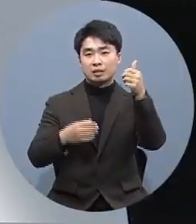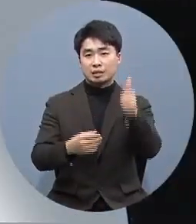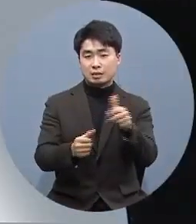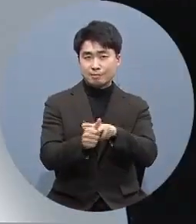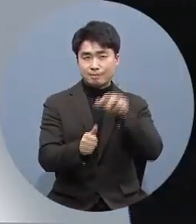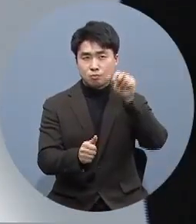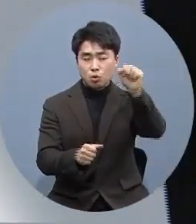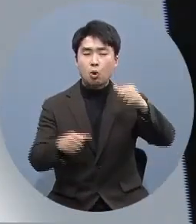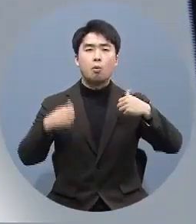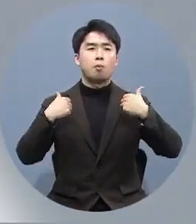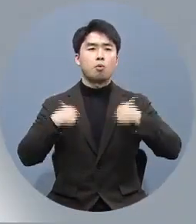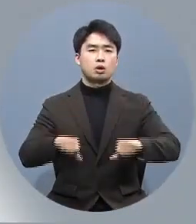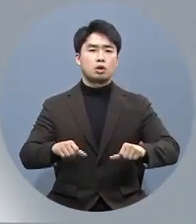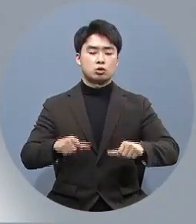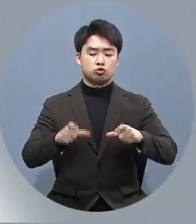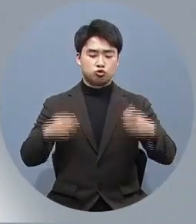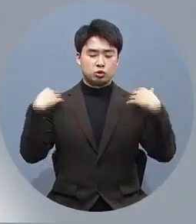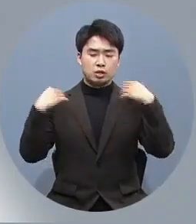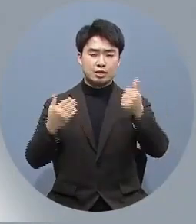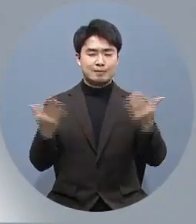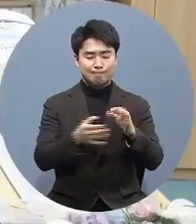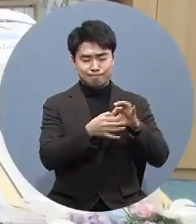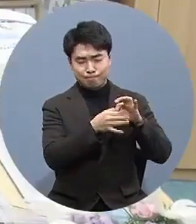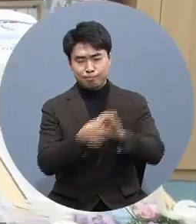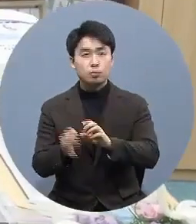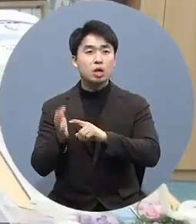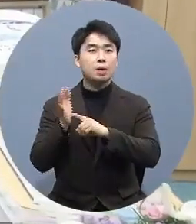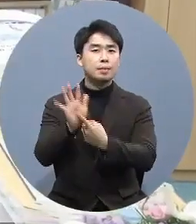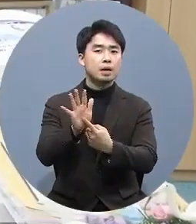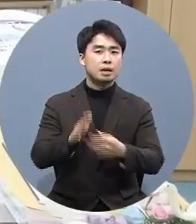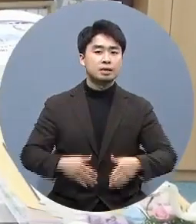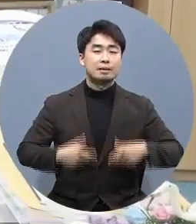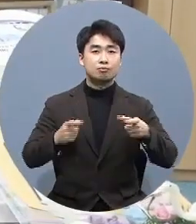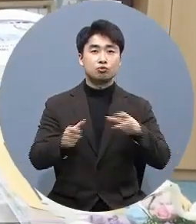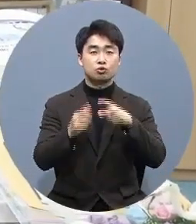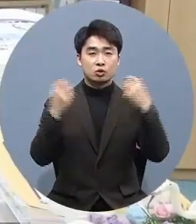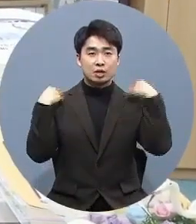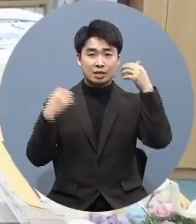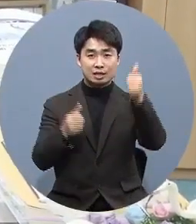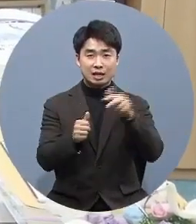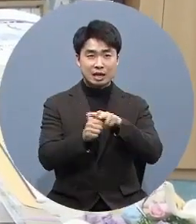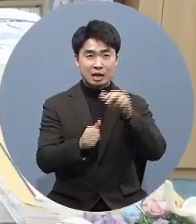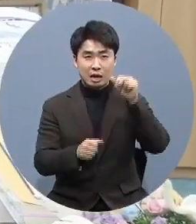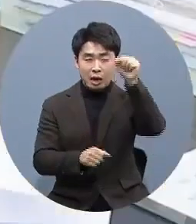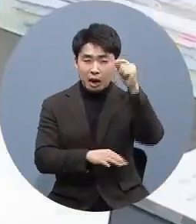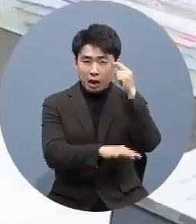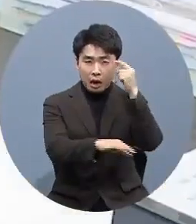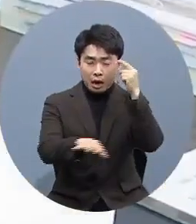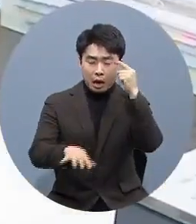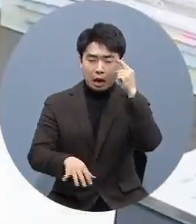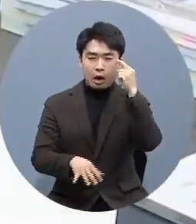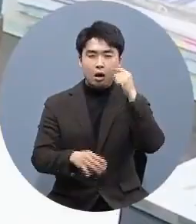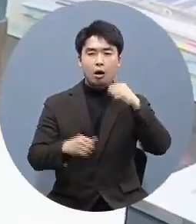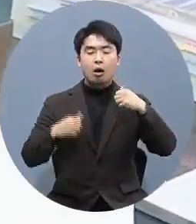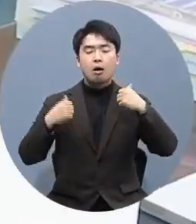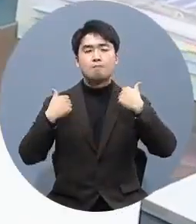번복하고 구청장 업무에 전하기로 하면서 남구청장 보궐 선거에 나서려던 후보들은